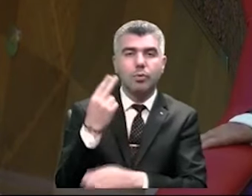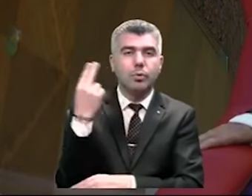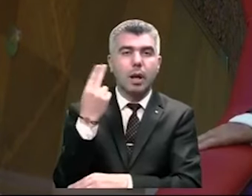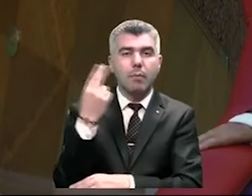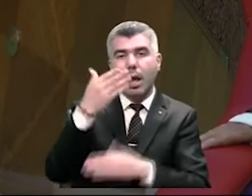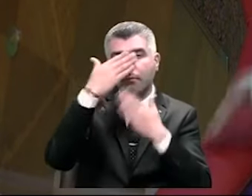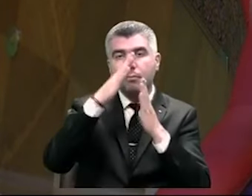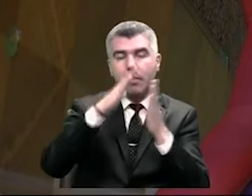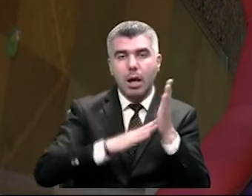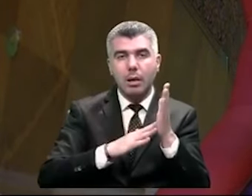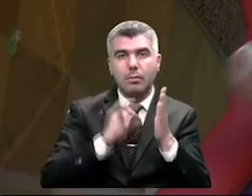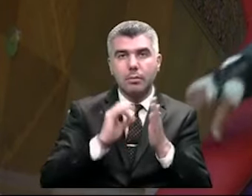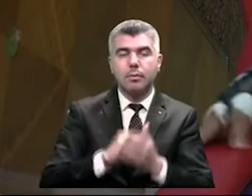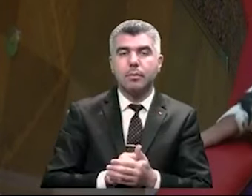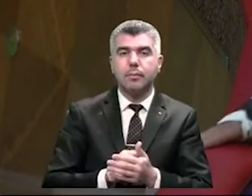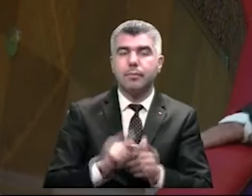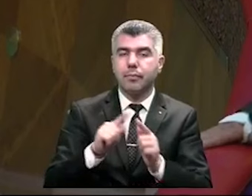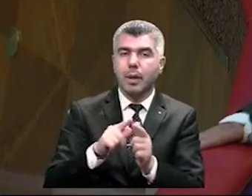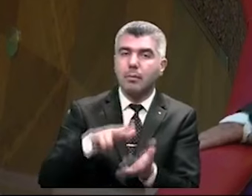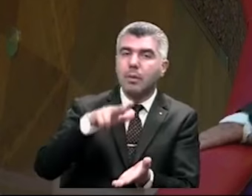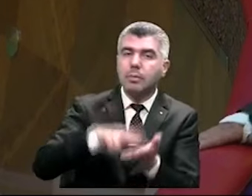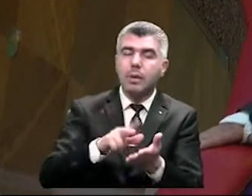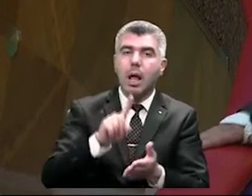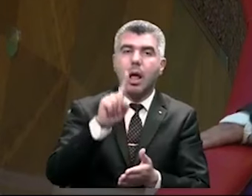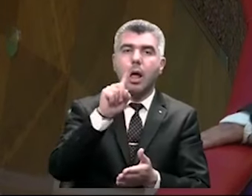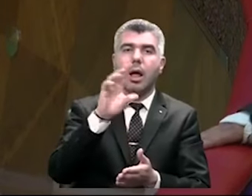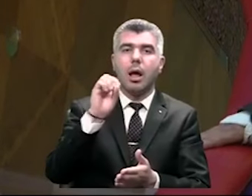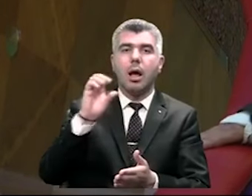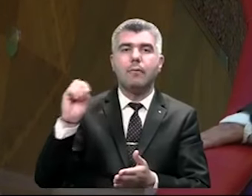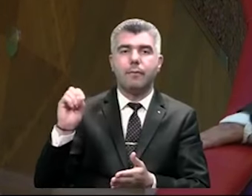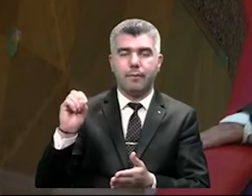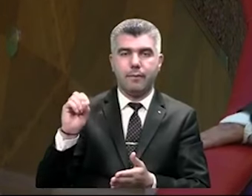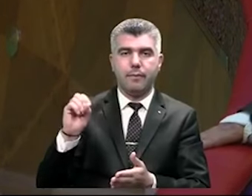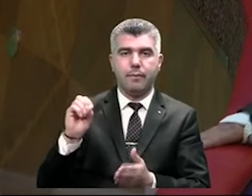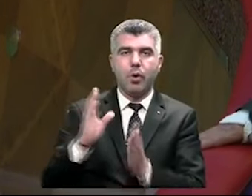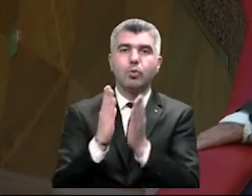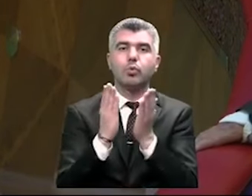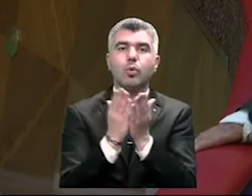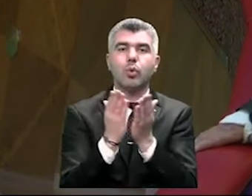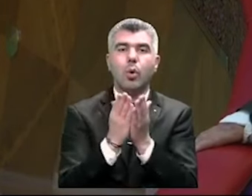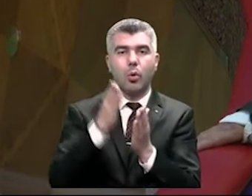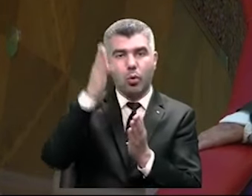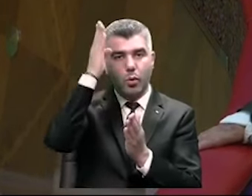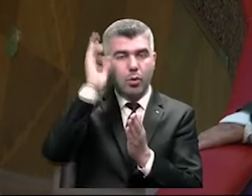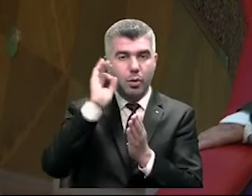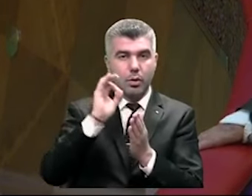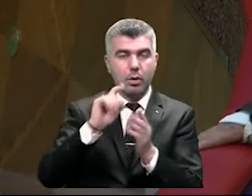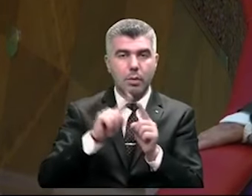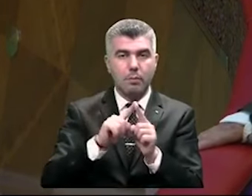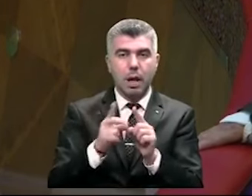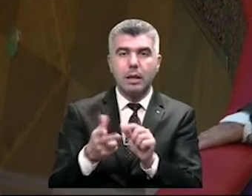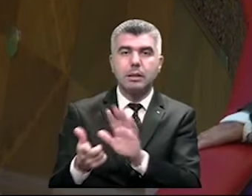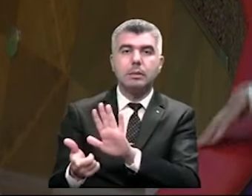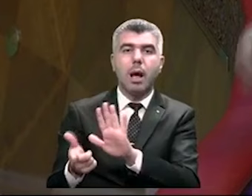المغربيه غادي نعمل هذا 1 دكتور من جيل جديد اللي عنده واحد المنحه ديال